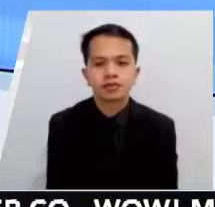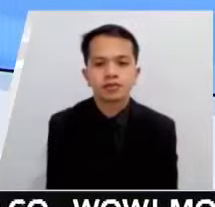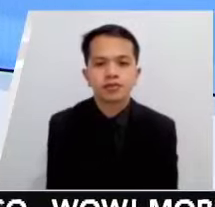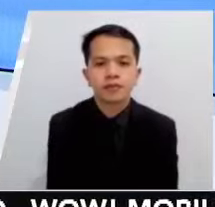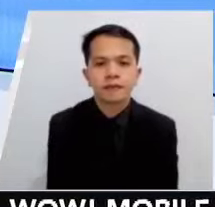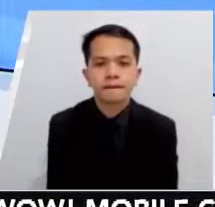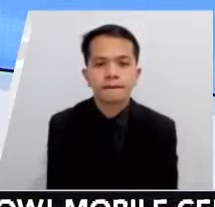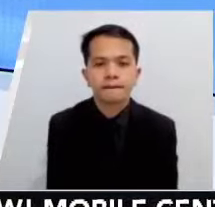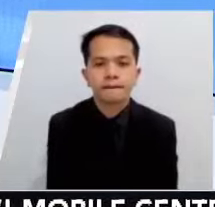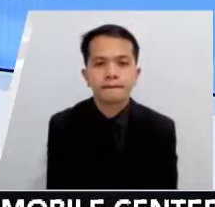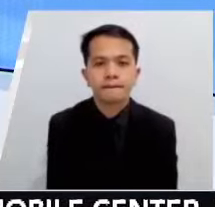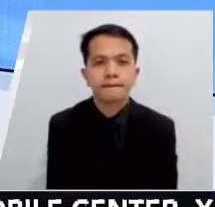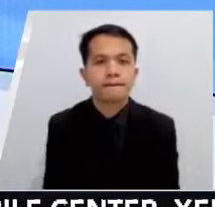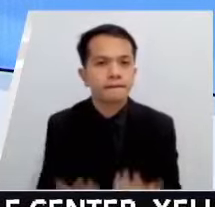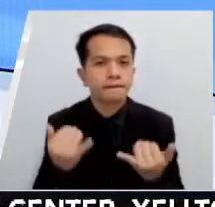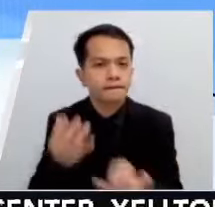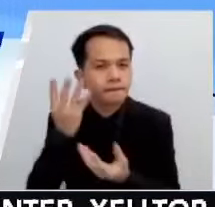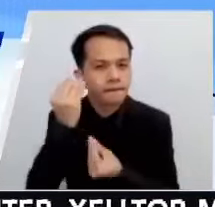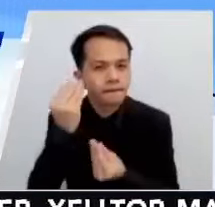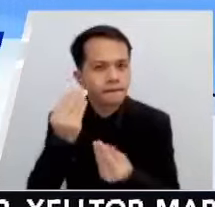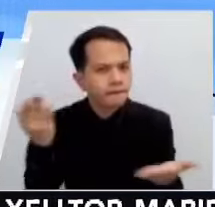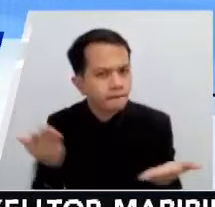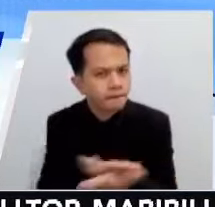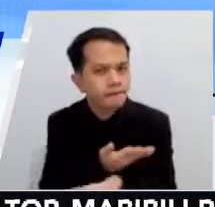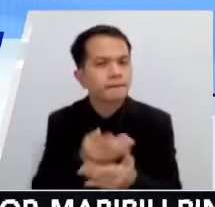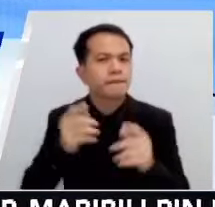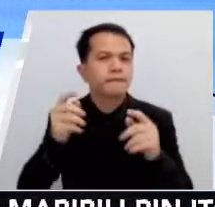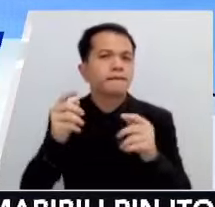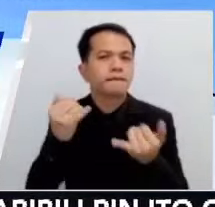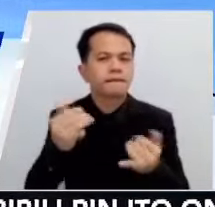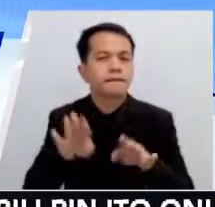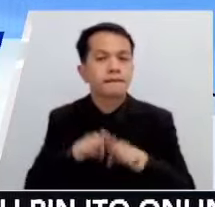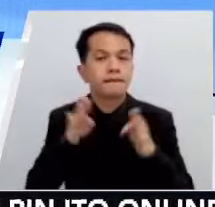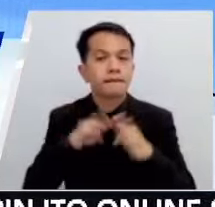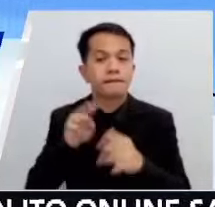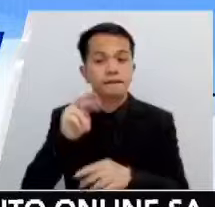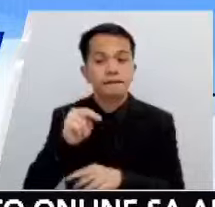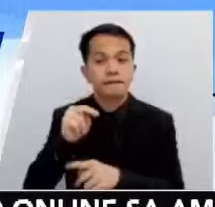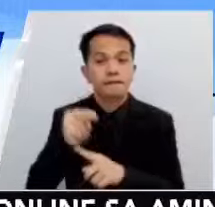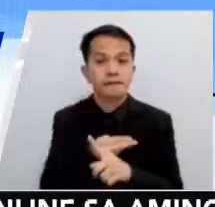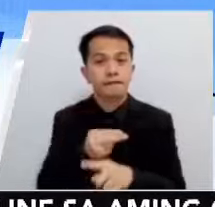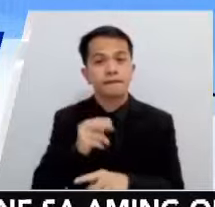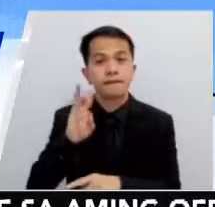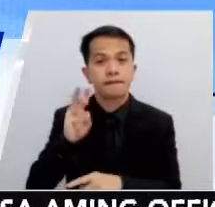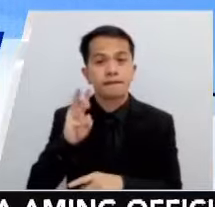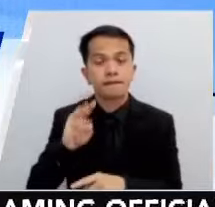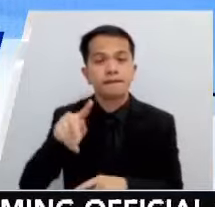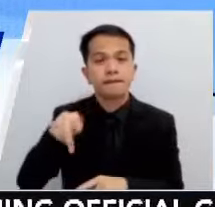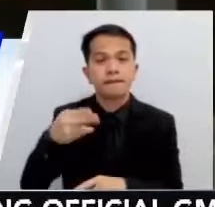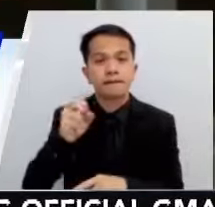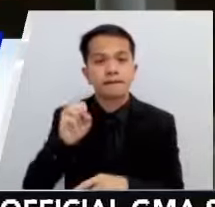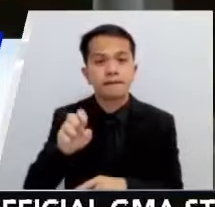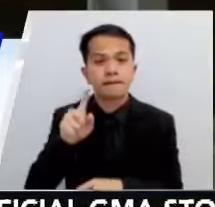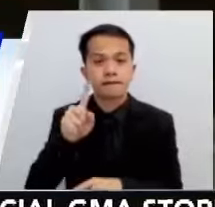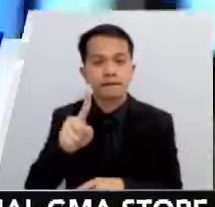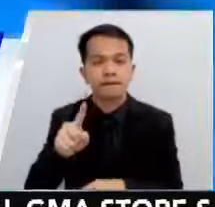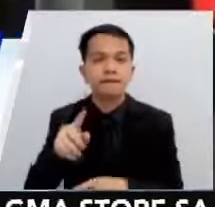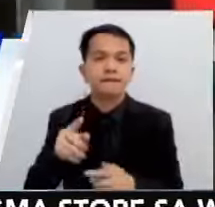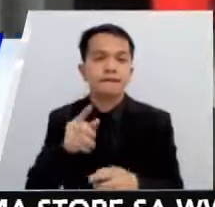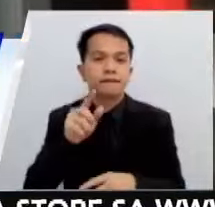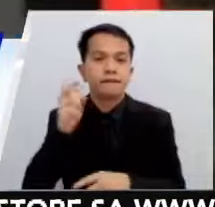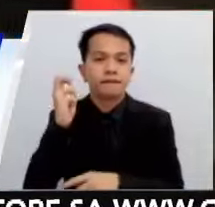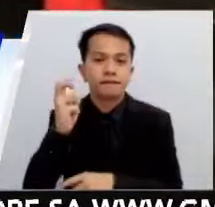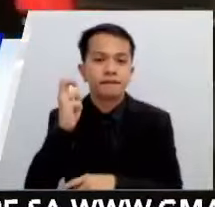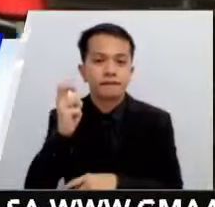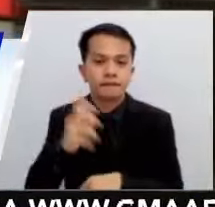Update tayo sa bagong-bagong balita tungkol sa pagbubuka sa November 16 ng Phase 1 ng LRT 1 Cavite Extension. Kinumpirma yan ni